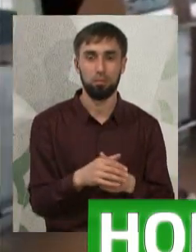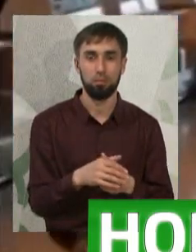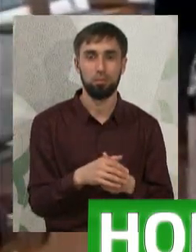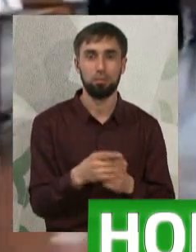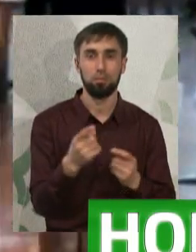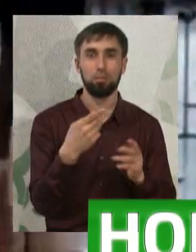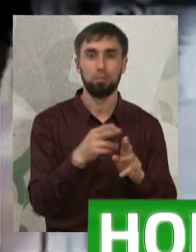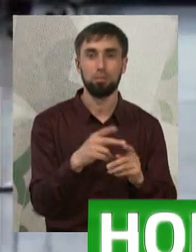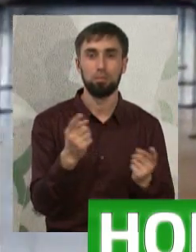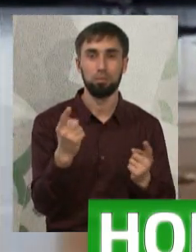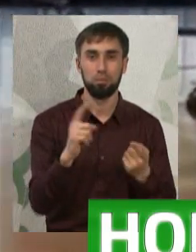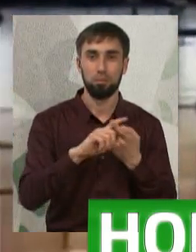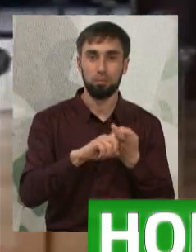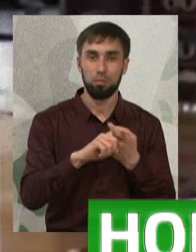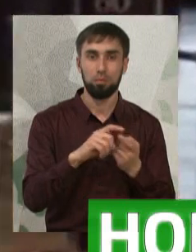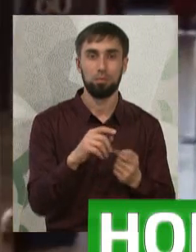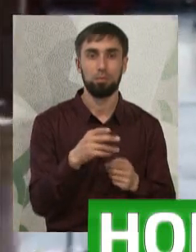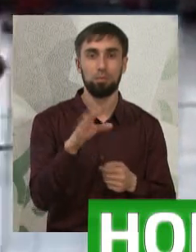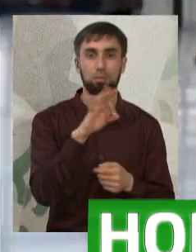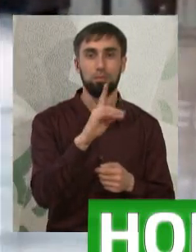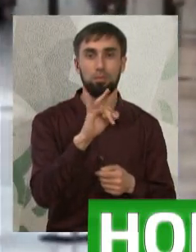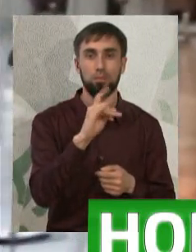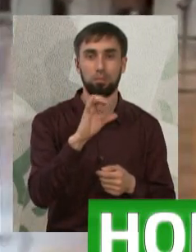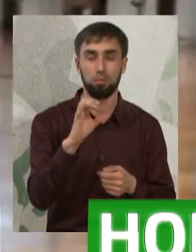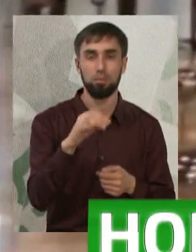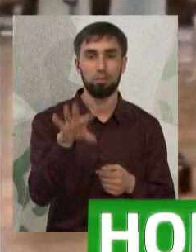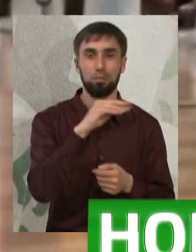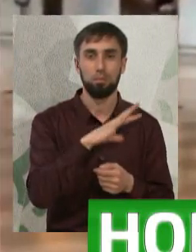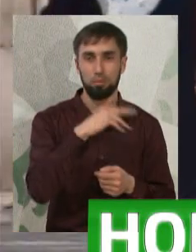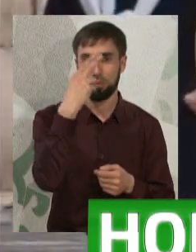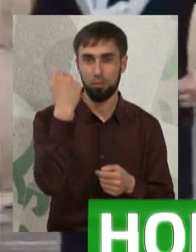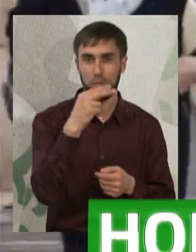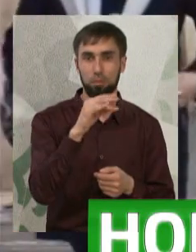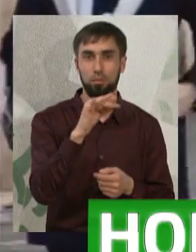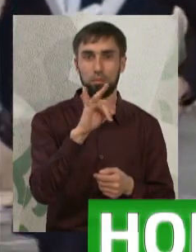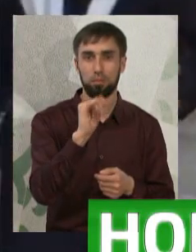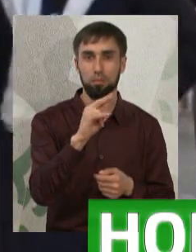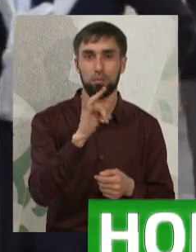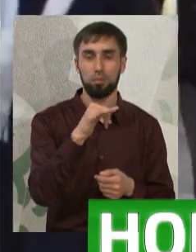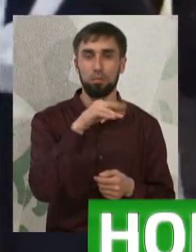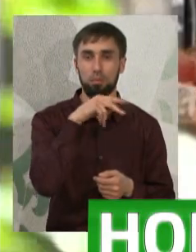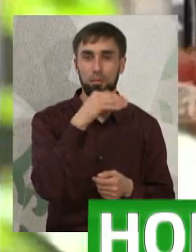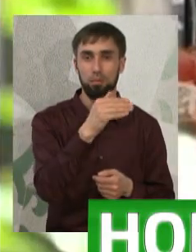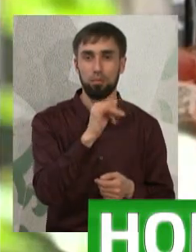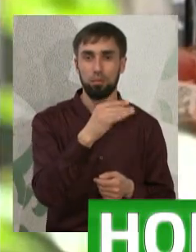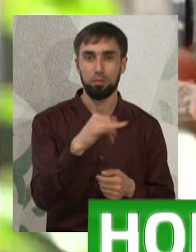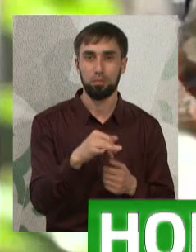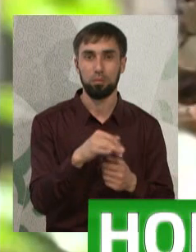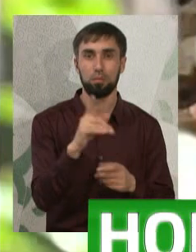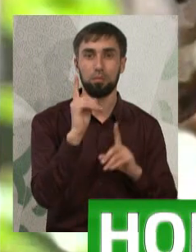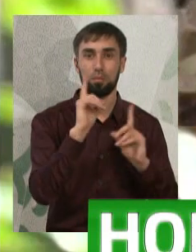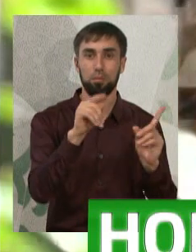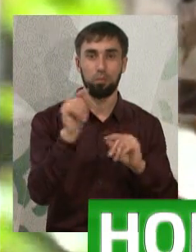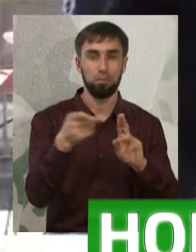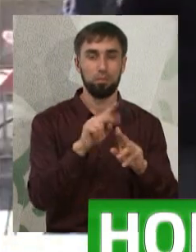крупнейшими вспышками нового вируса COVID-2019 столкнулись Италия, Иран, Южная Корея. Продажу путевок в эти страны